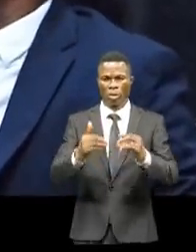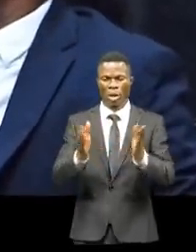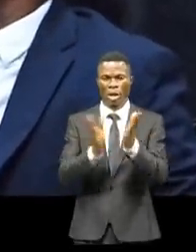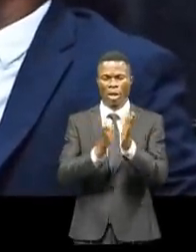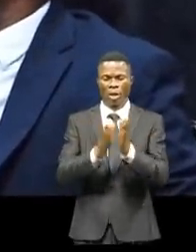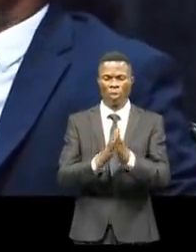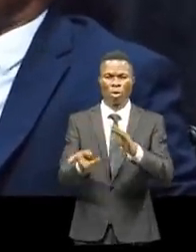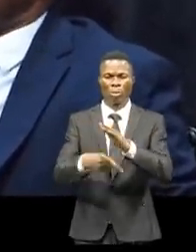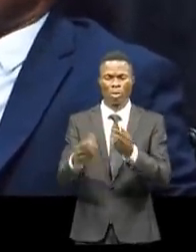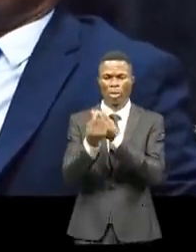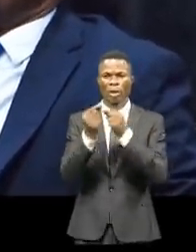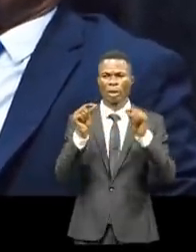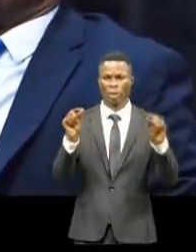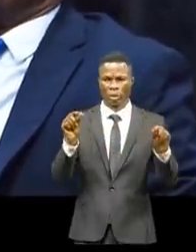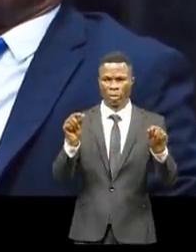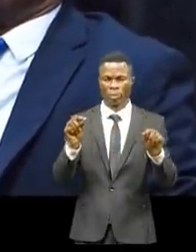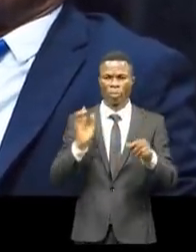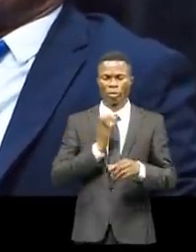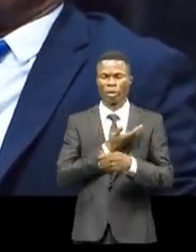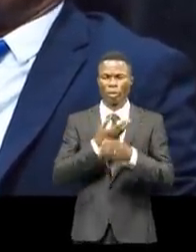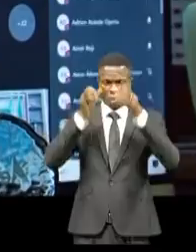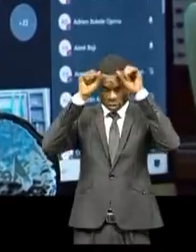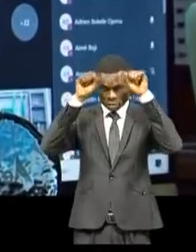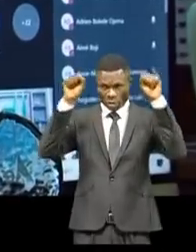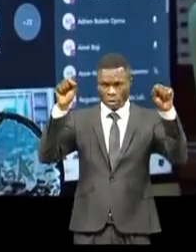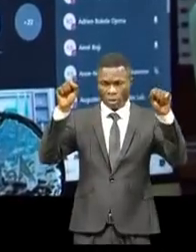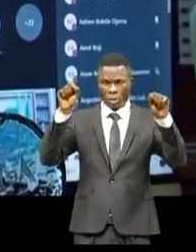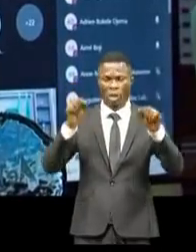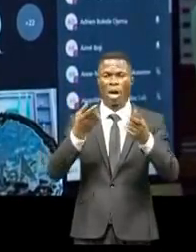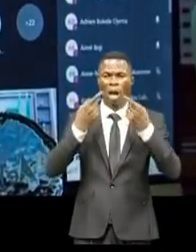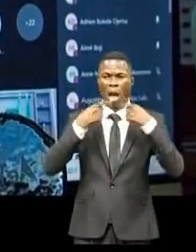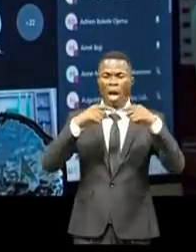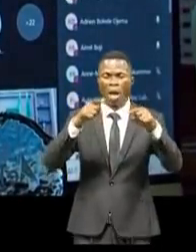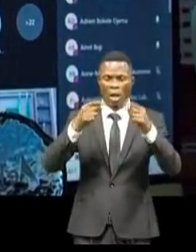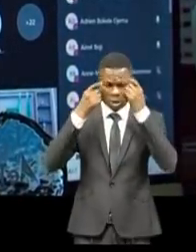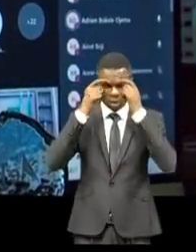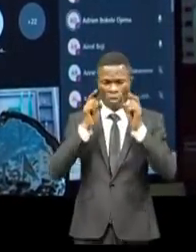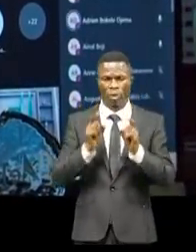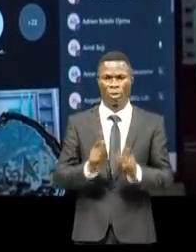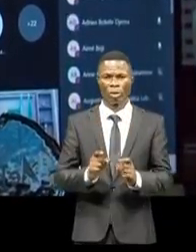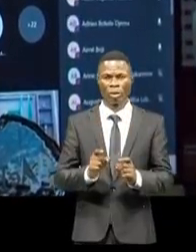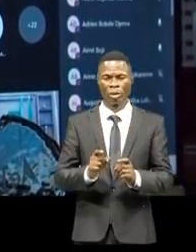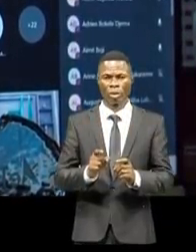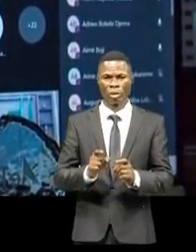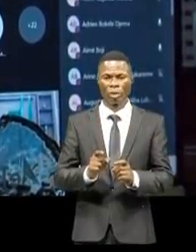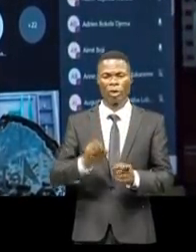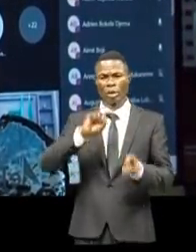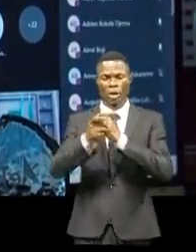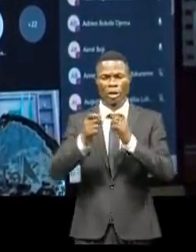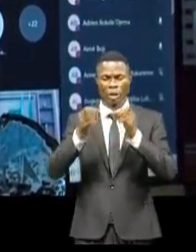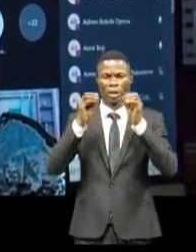de l'enseignement. Le président de la République a rappelé son engagement à faire de